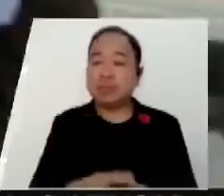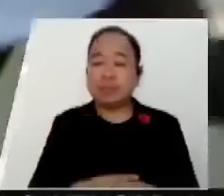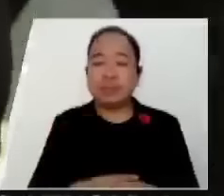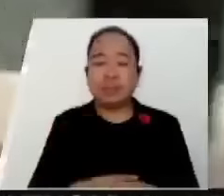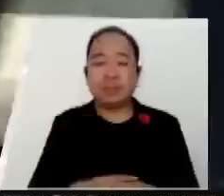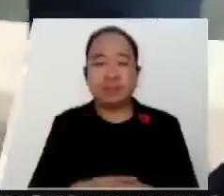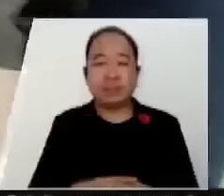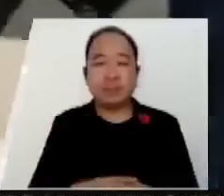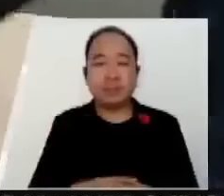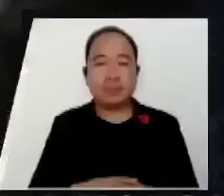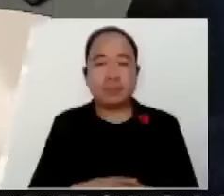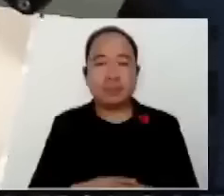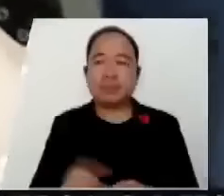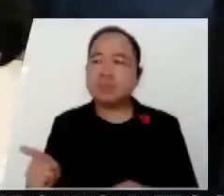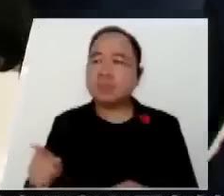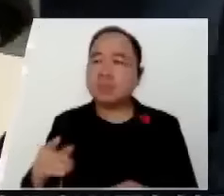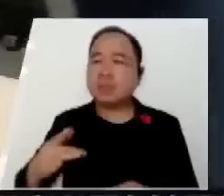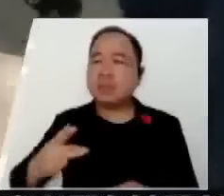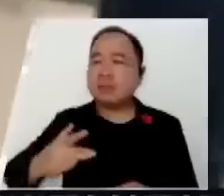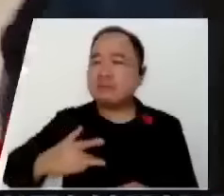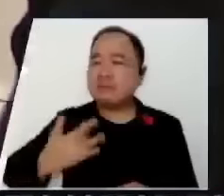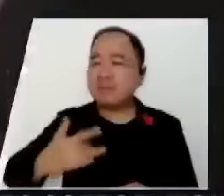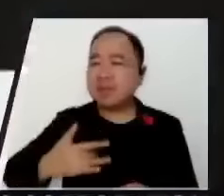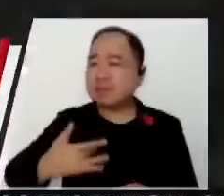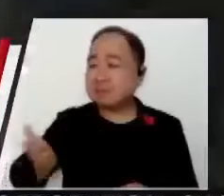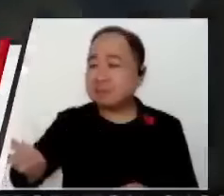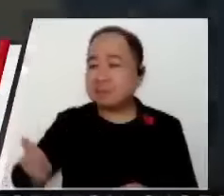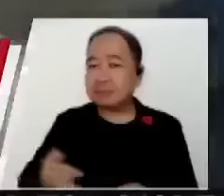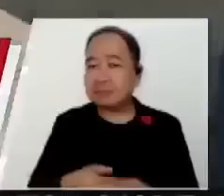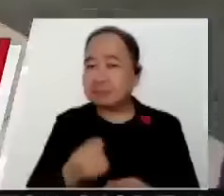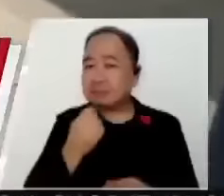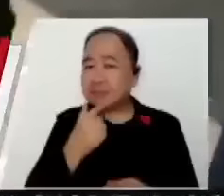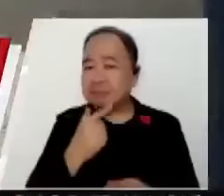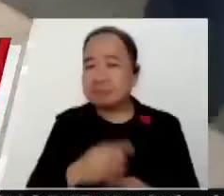How do you feel, Mayor? It's okay, Mama.